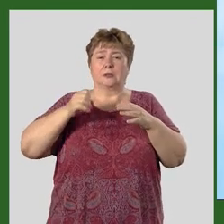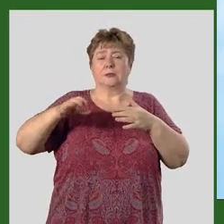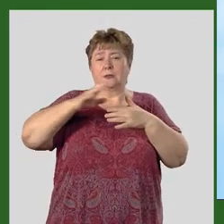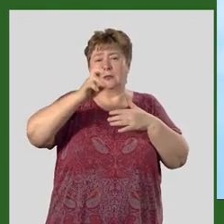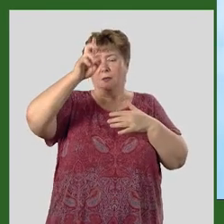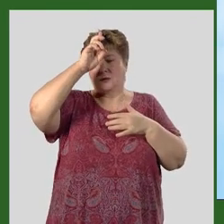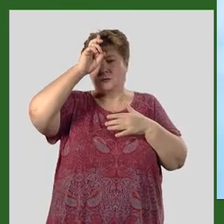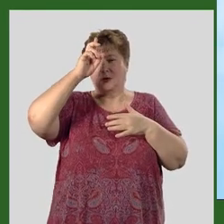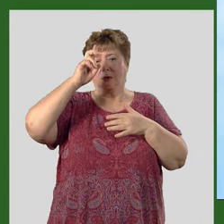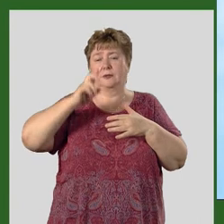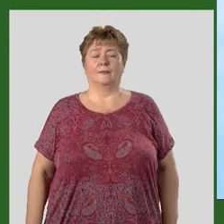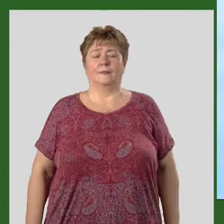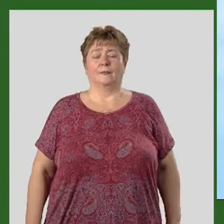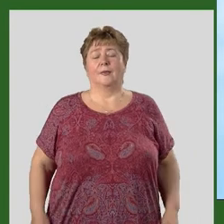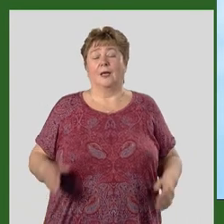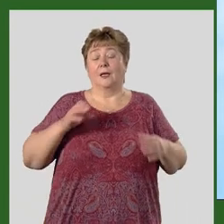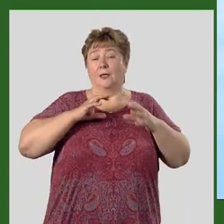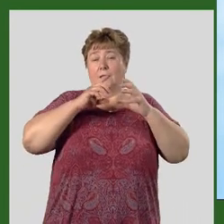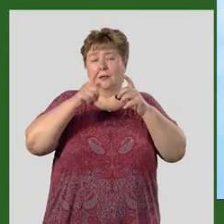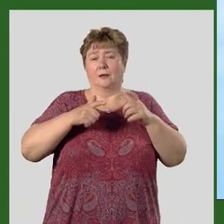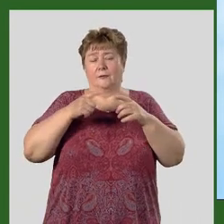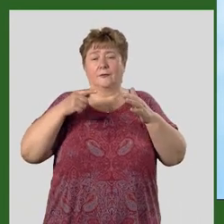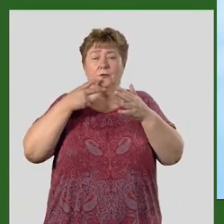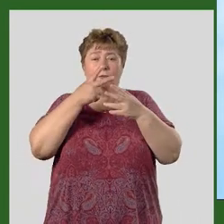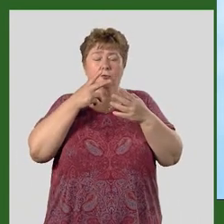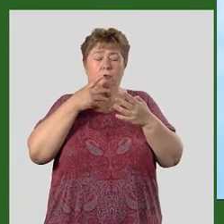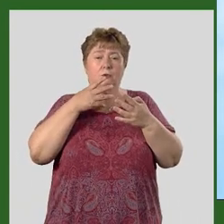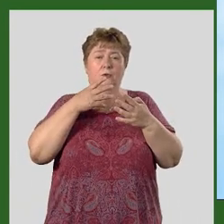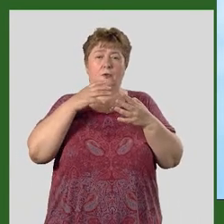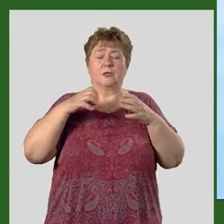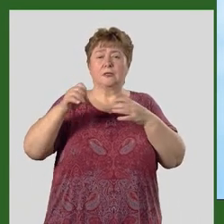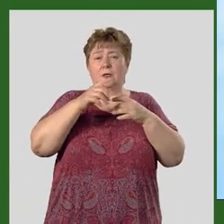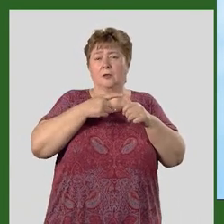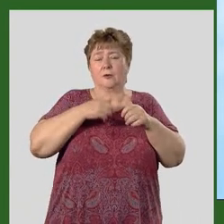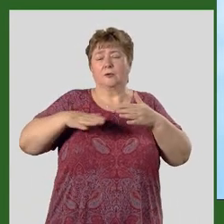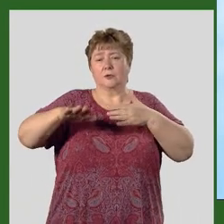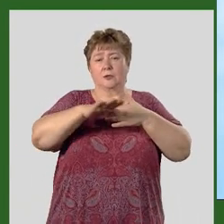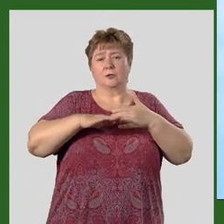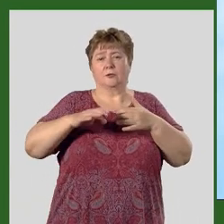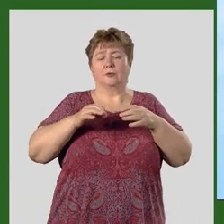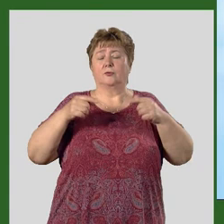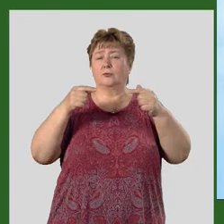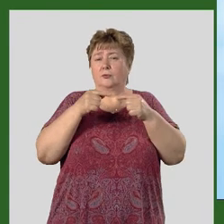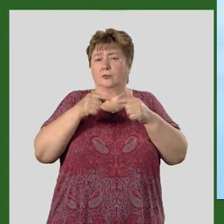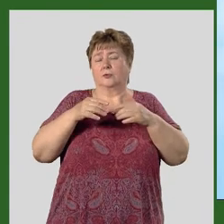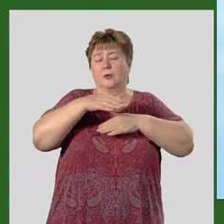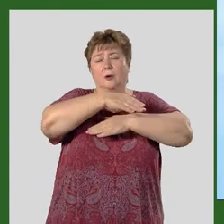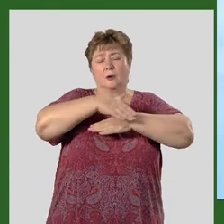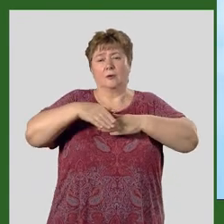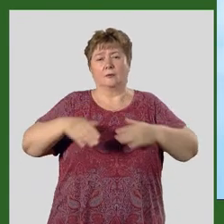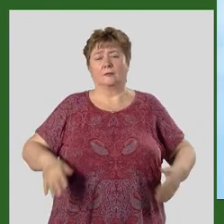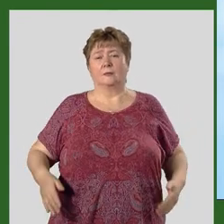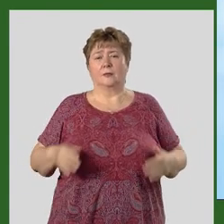и государство. С географической точки зрения страной называют территорию с определенными